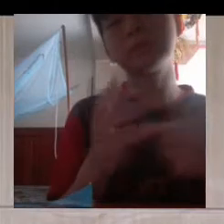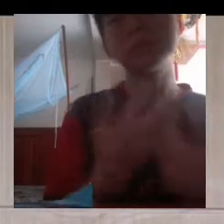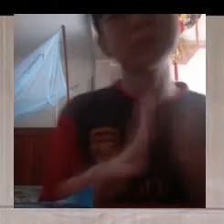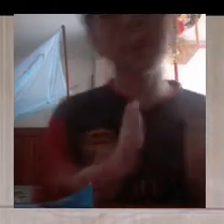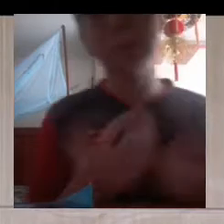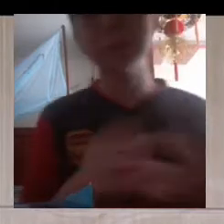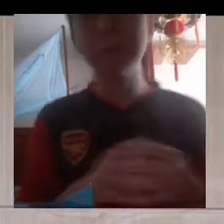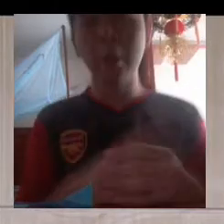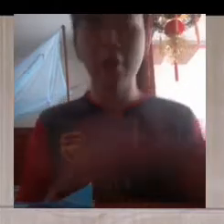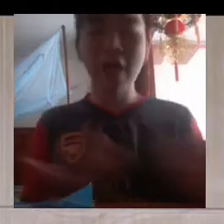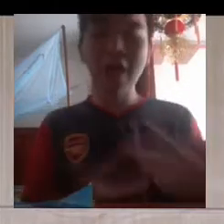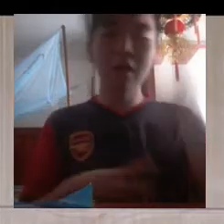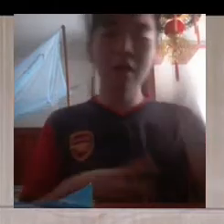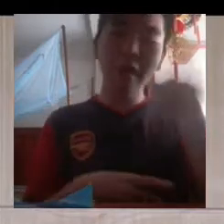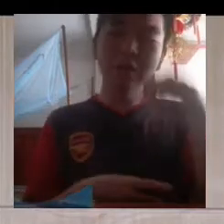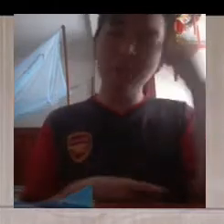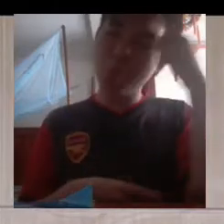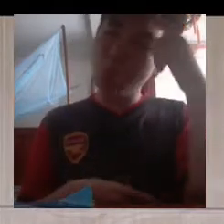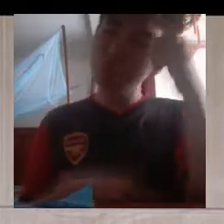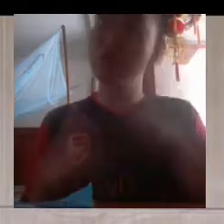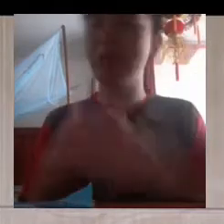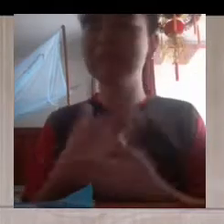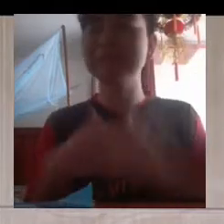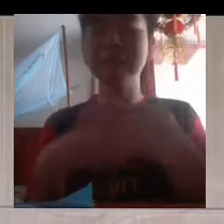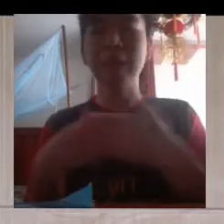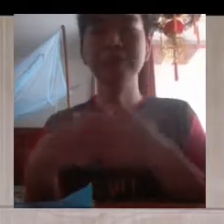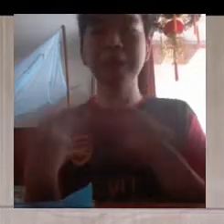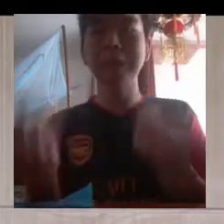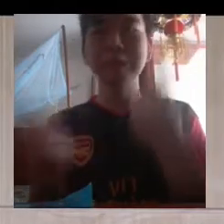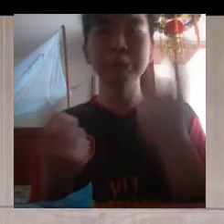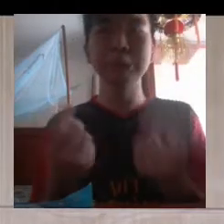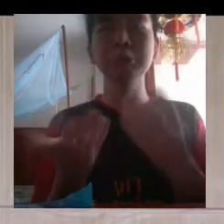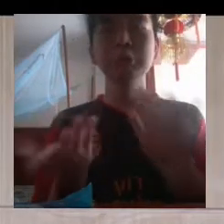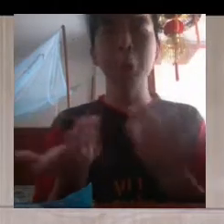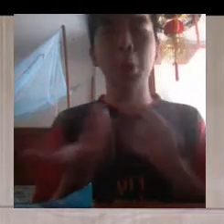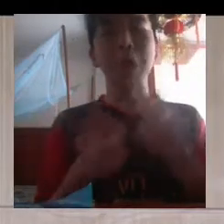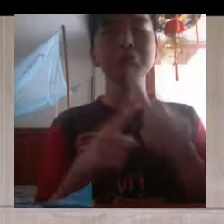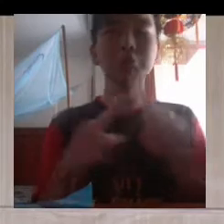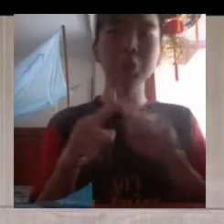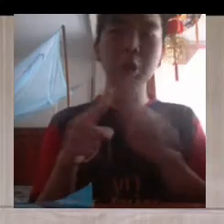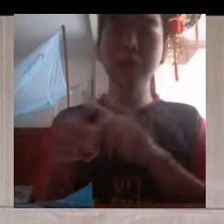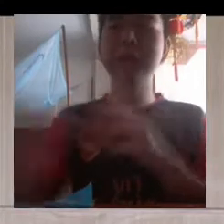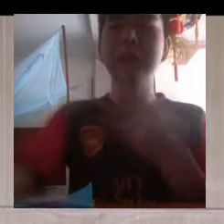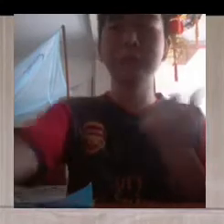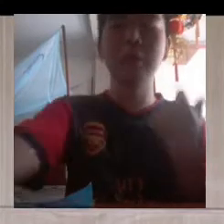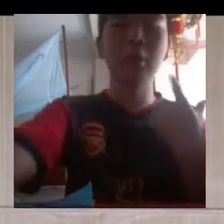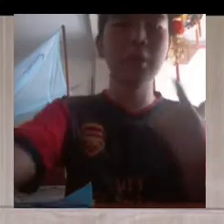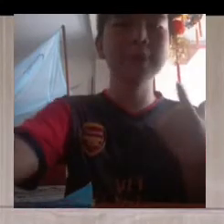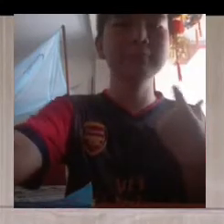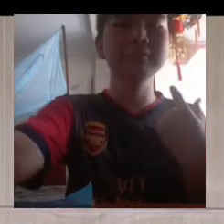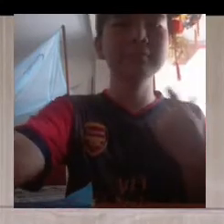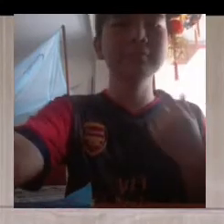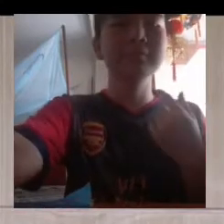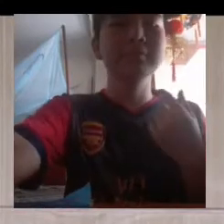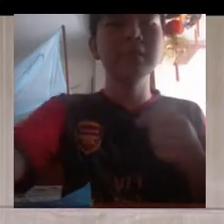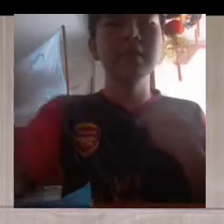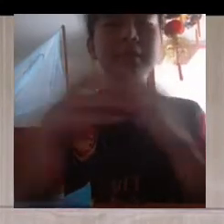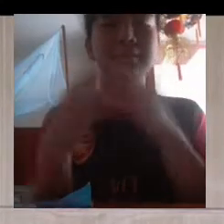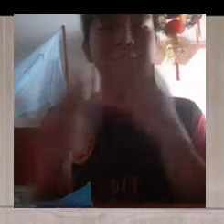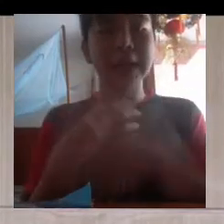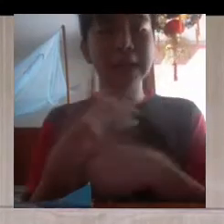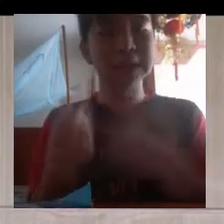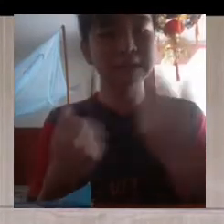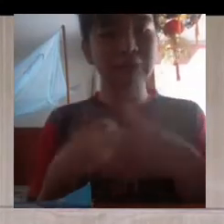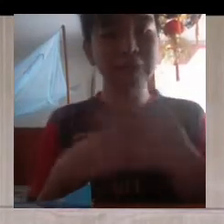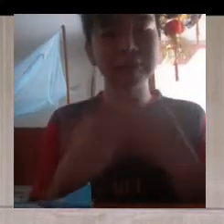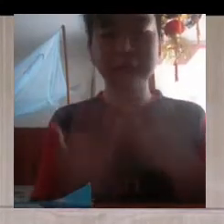làm các thủ thuật trên người bệnh và các thủ thuật can thiệp mà gần đường thở của người bệnh như là catheter này hay đặt đường khí quản này, là đề